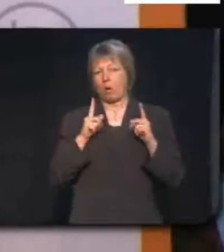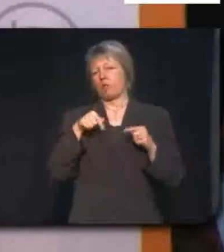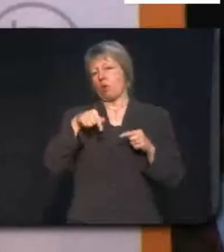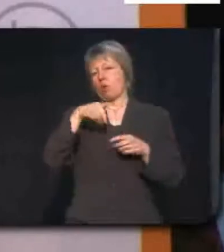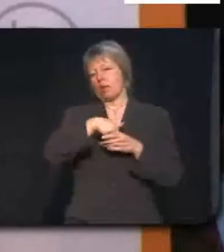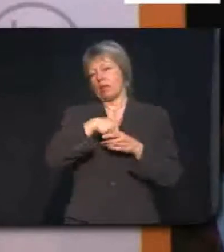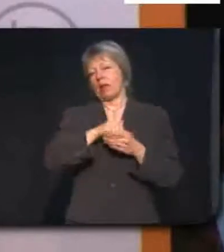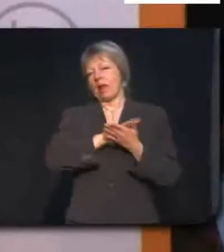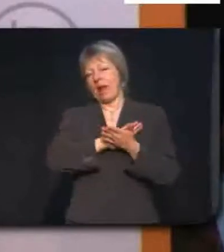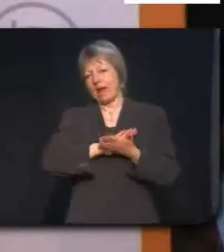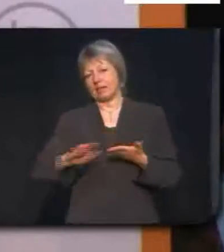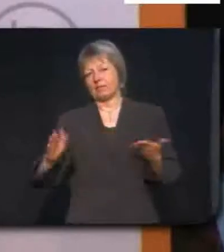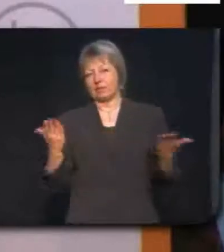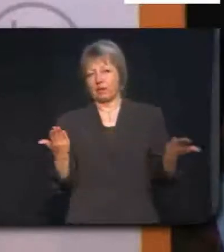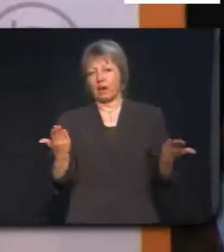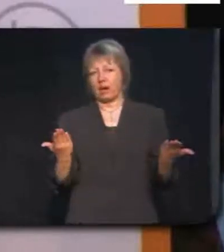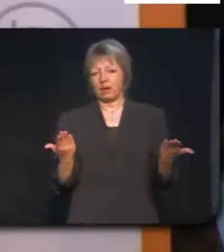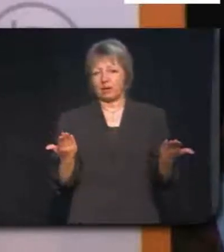Tatsache kommt